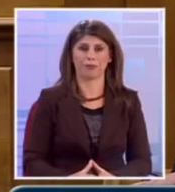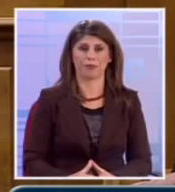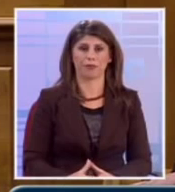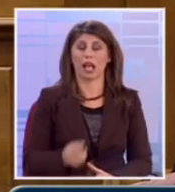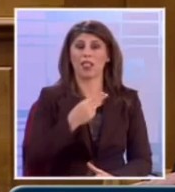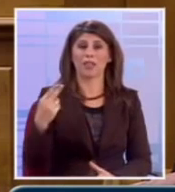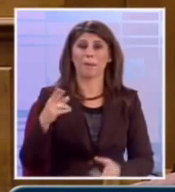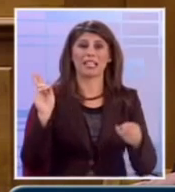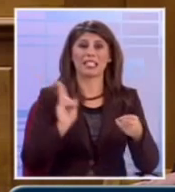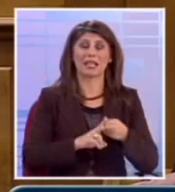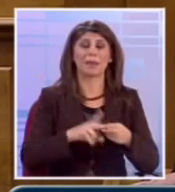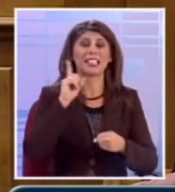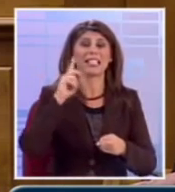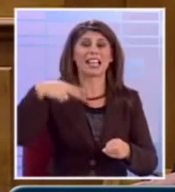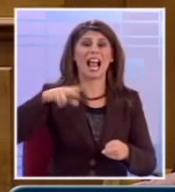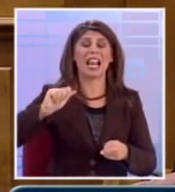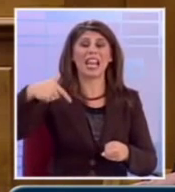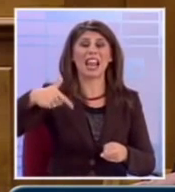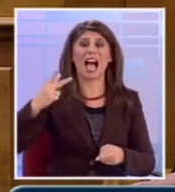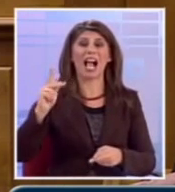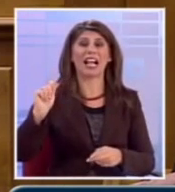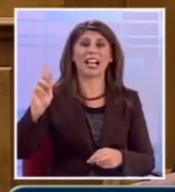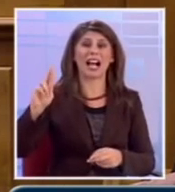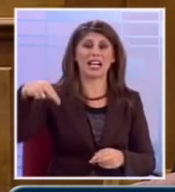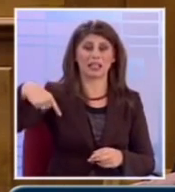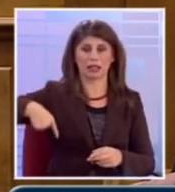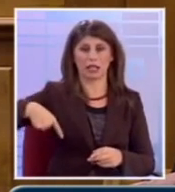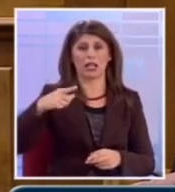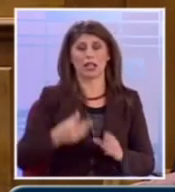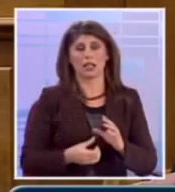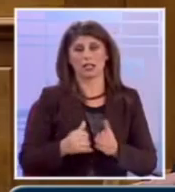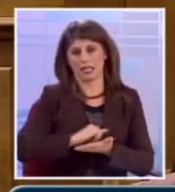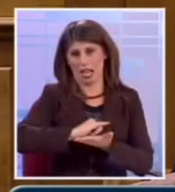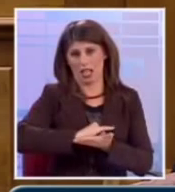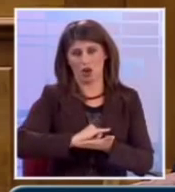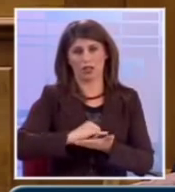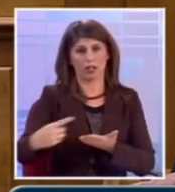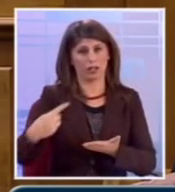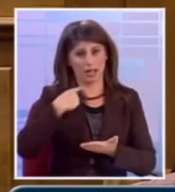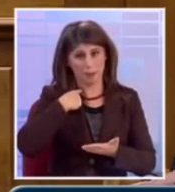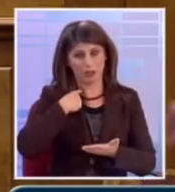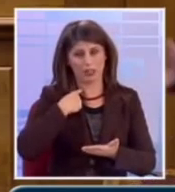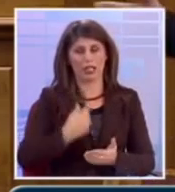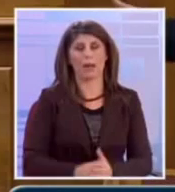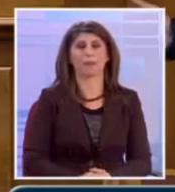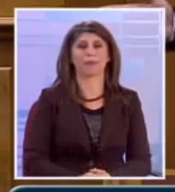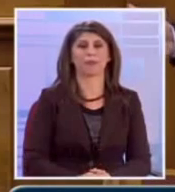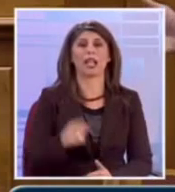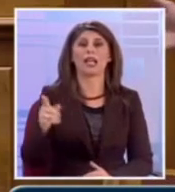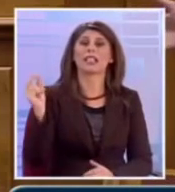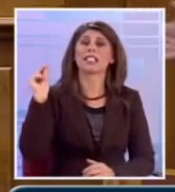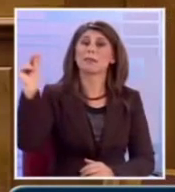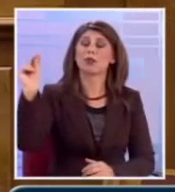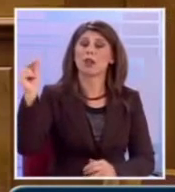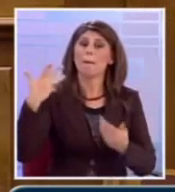για τη συνάντηση με την κυρία Λαγάτ στην Νέα Υόρκη και την αποτυχία της για τις υποσχέσεις που